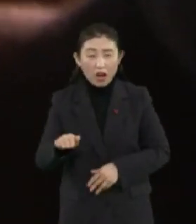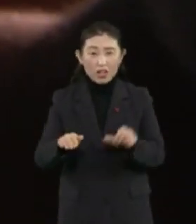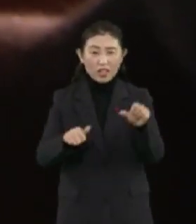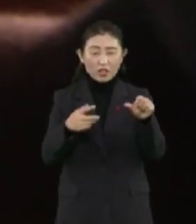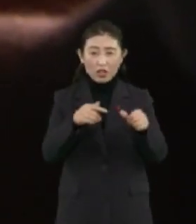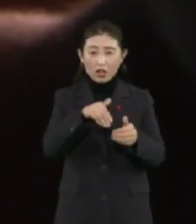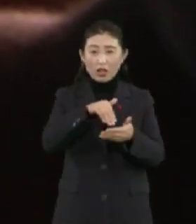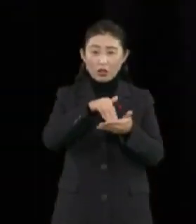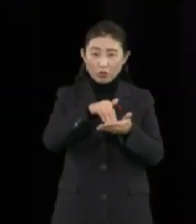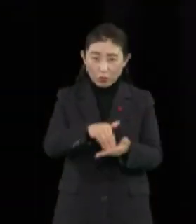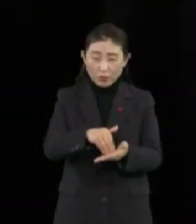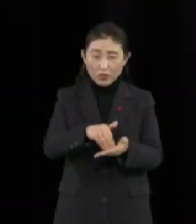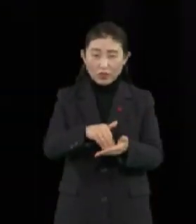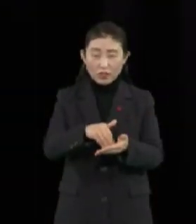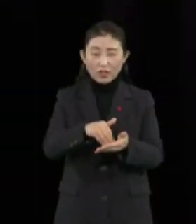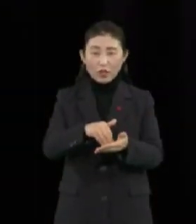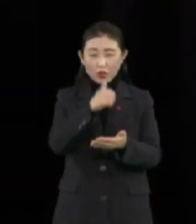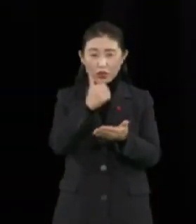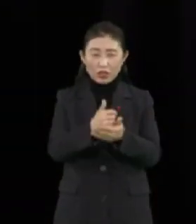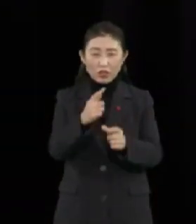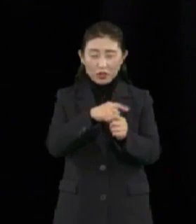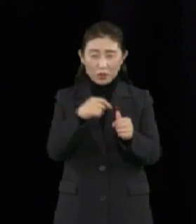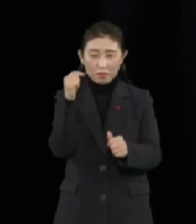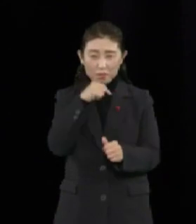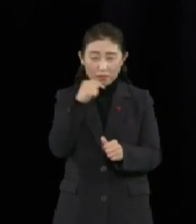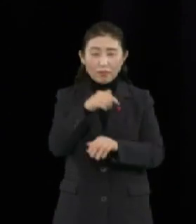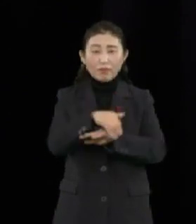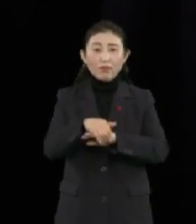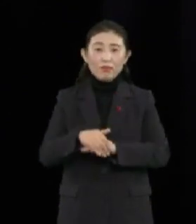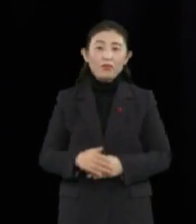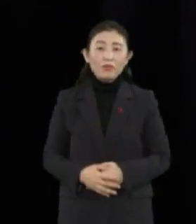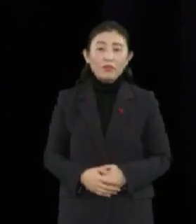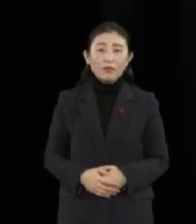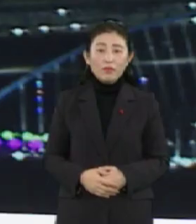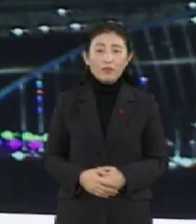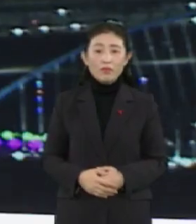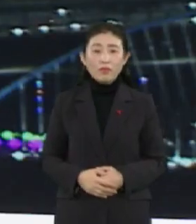선거 범죄에 대해서는 엄정하게 대응할 방침입니다.